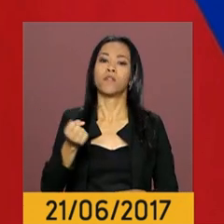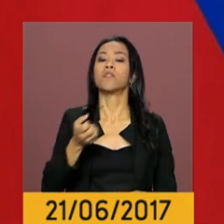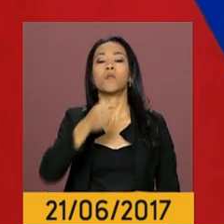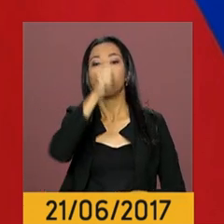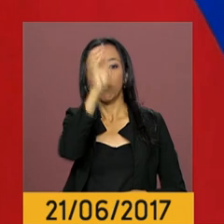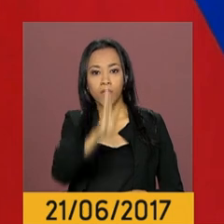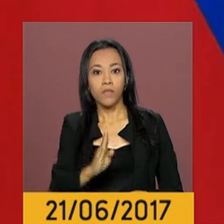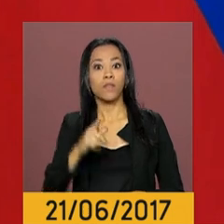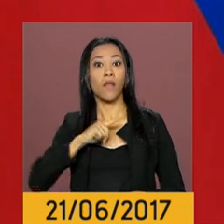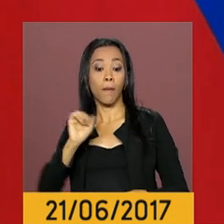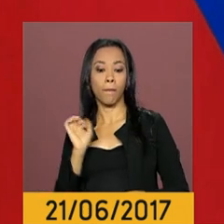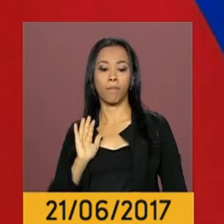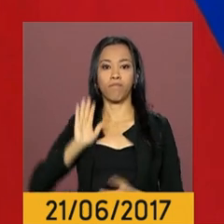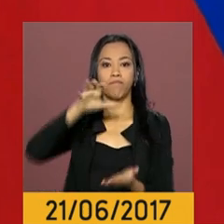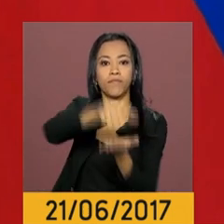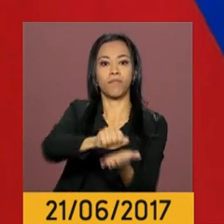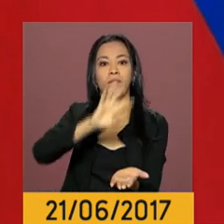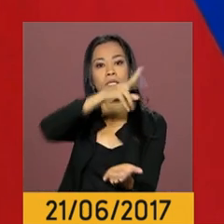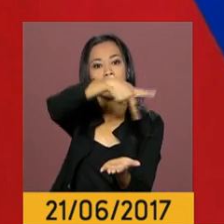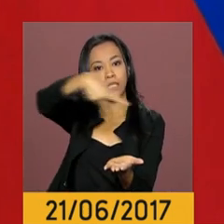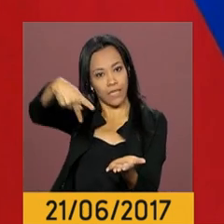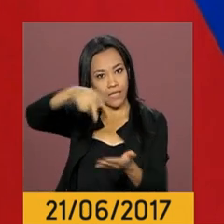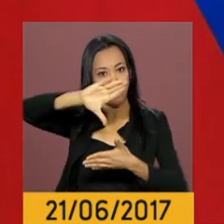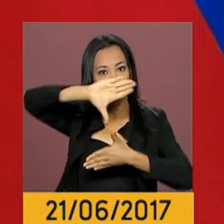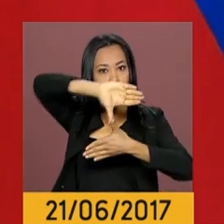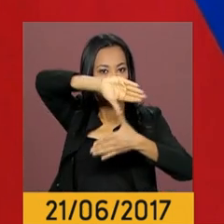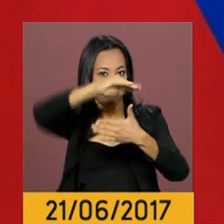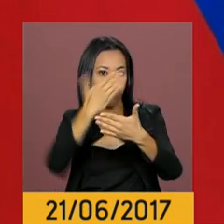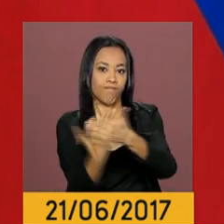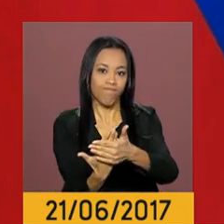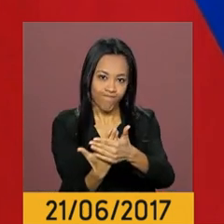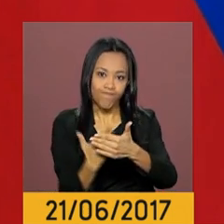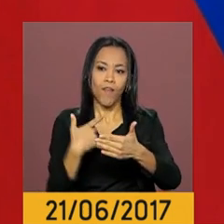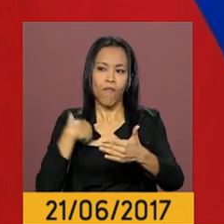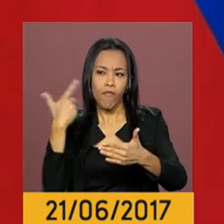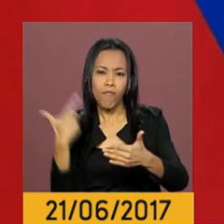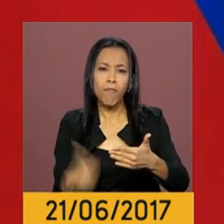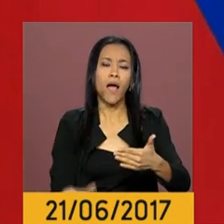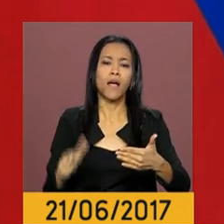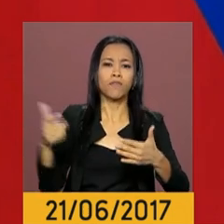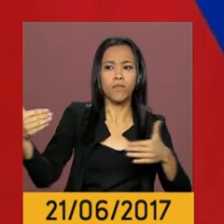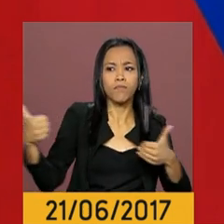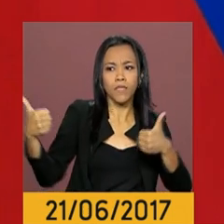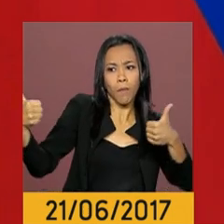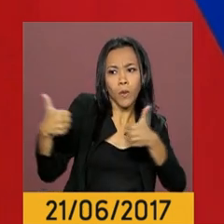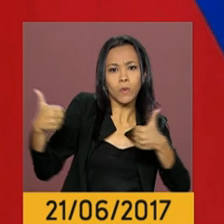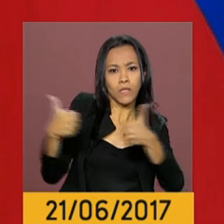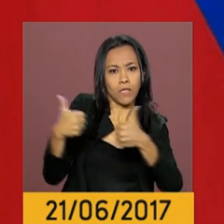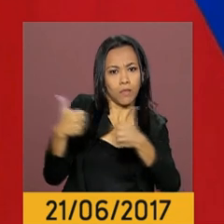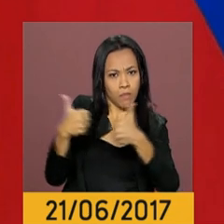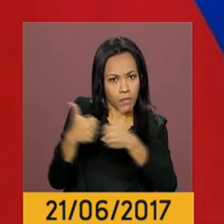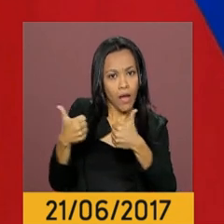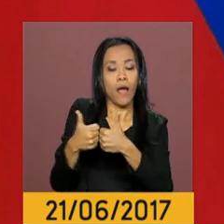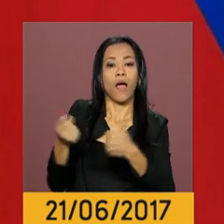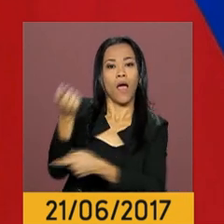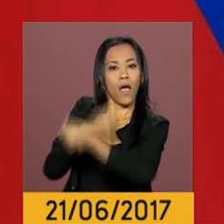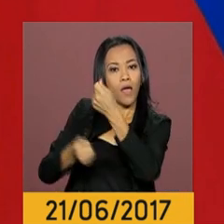do Mercosul, trabalharemos por uma maior aproximação com a União Econômica